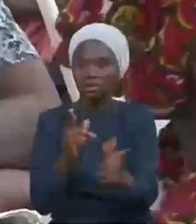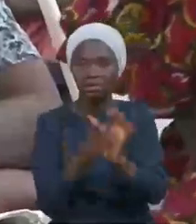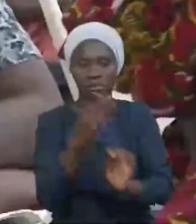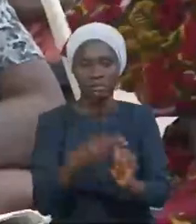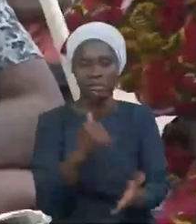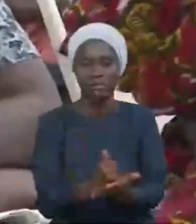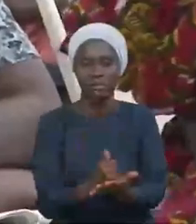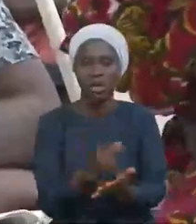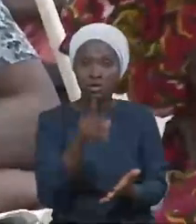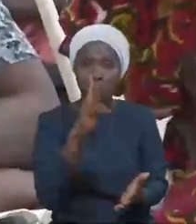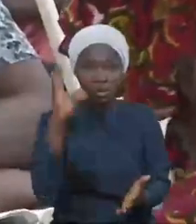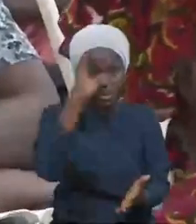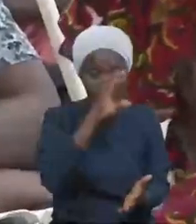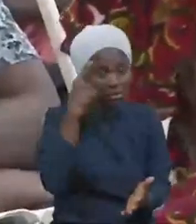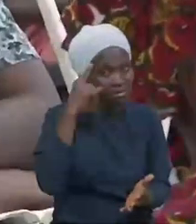pardon,